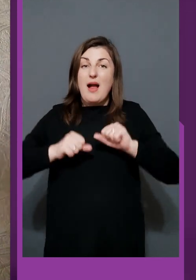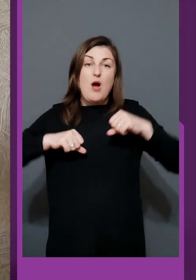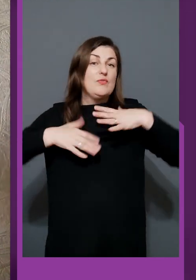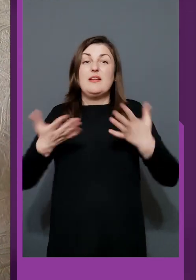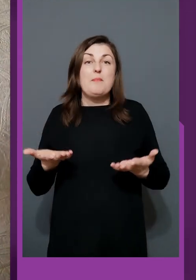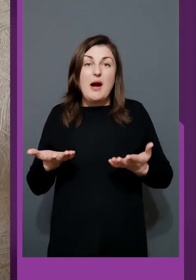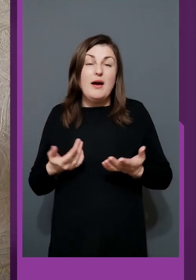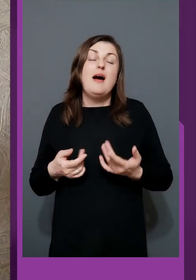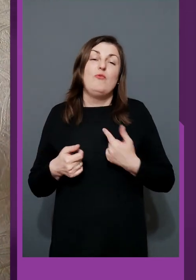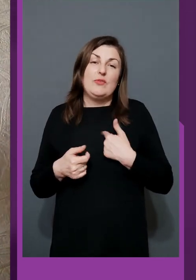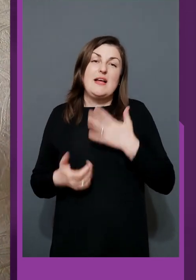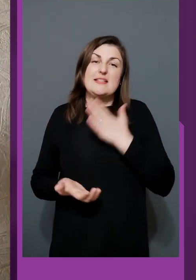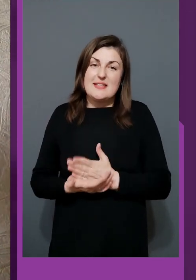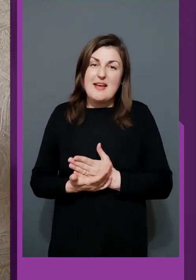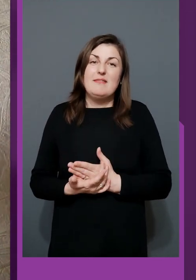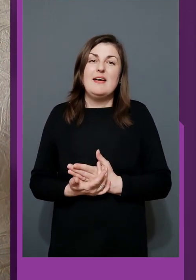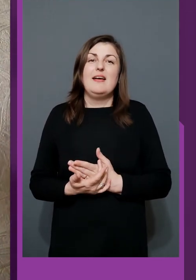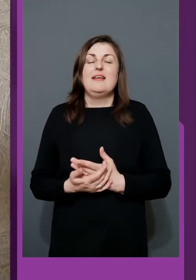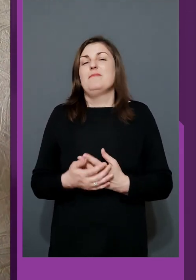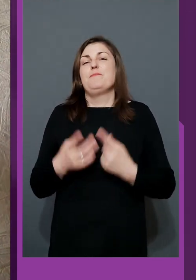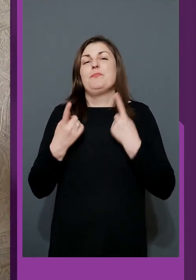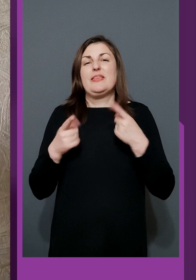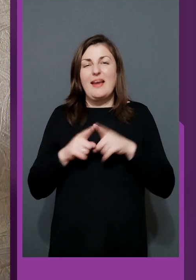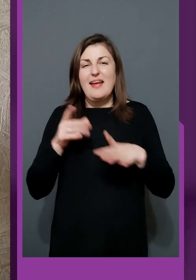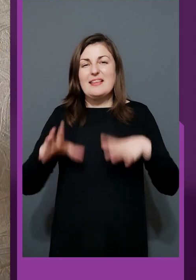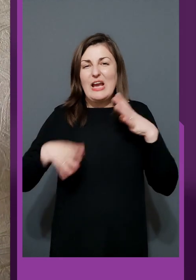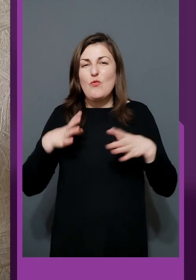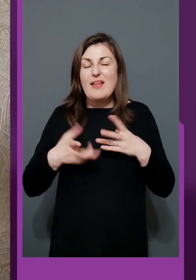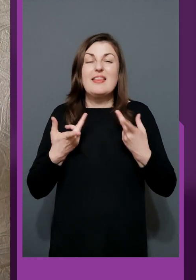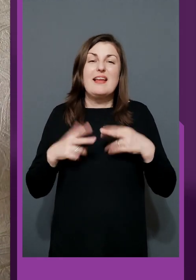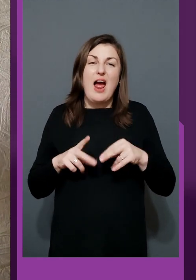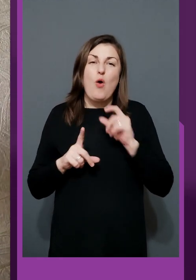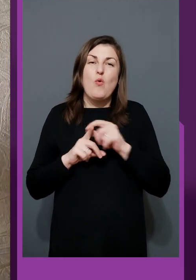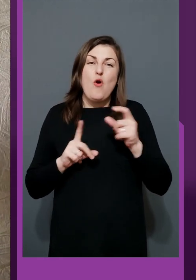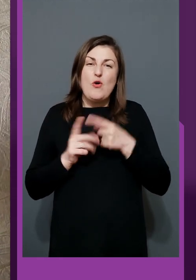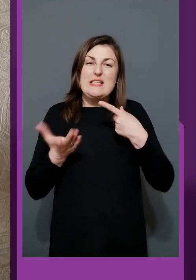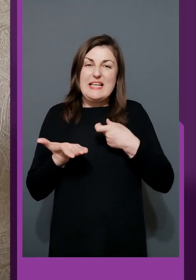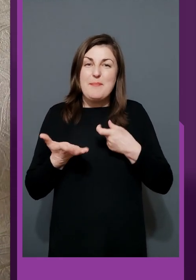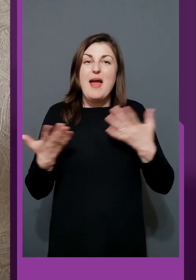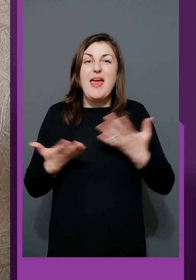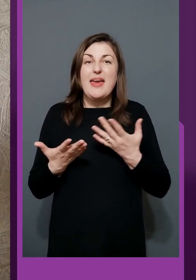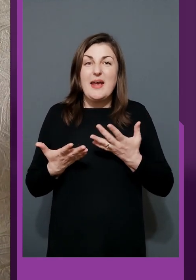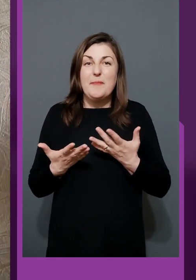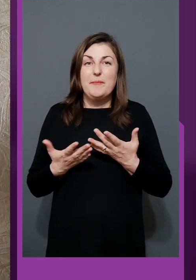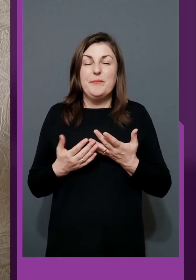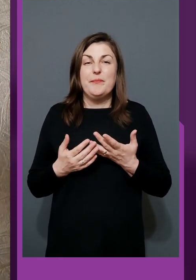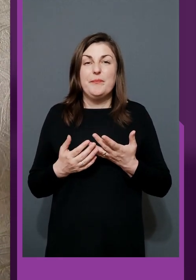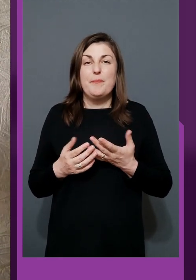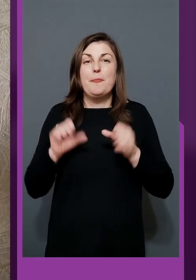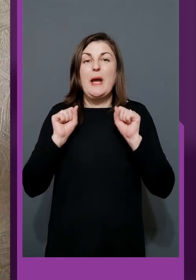блекаут немає світла то в нас є значний спектр таких тренувань для кульової стрільби